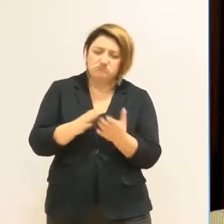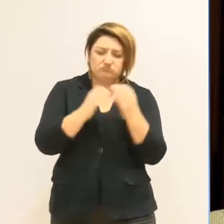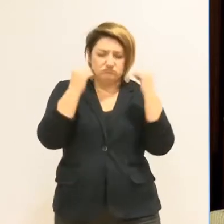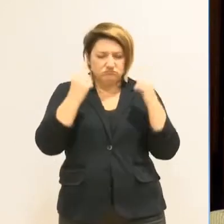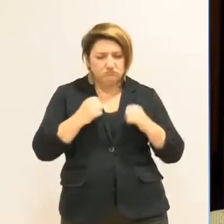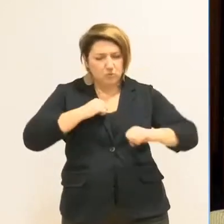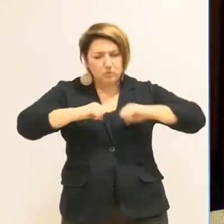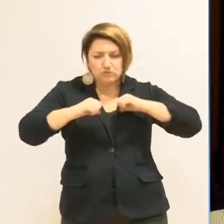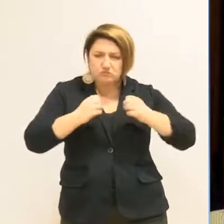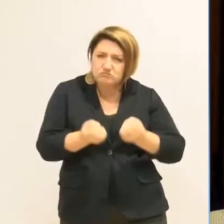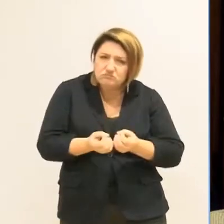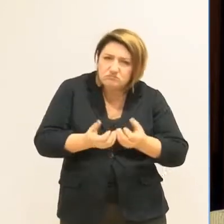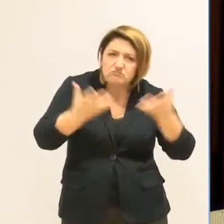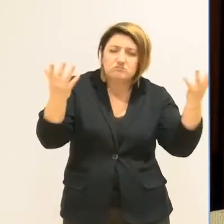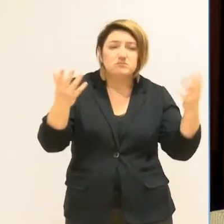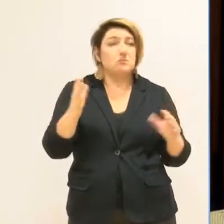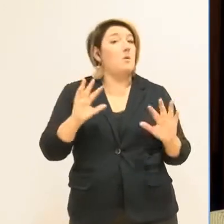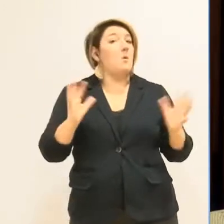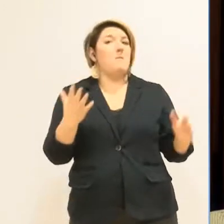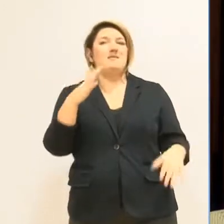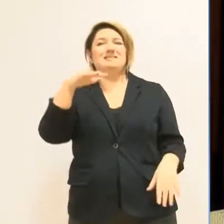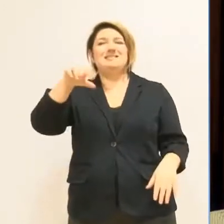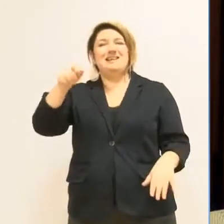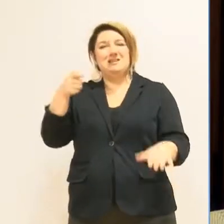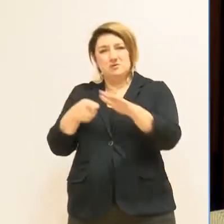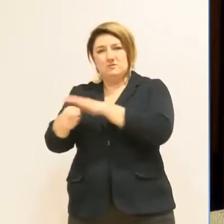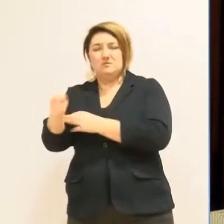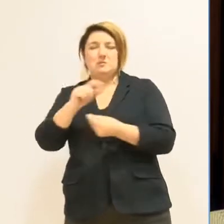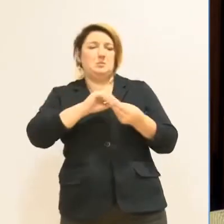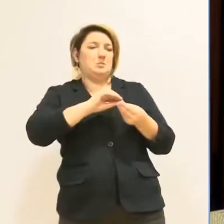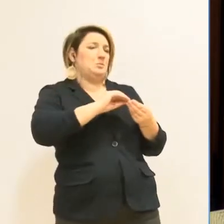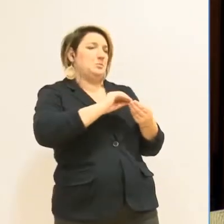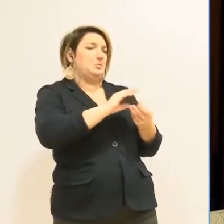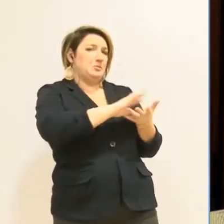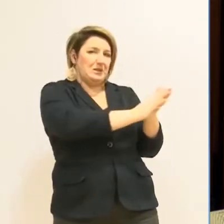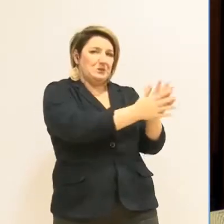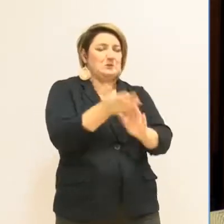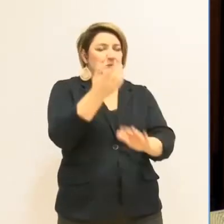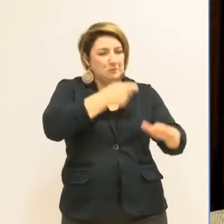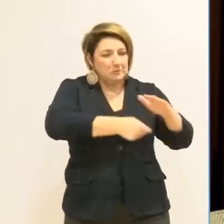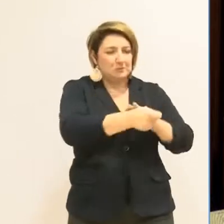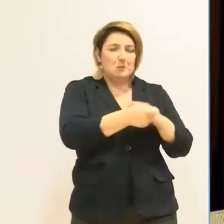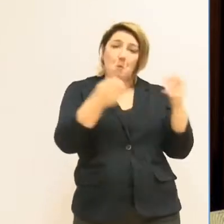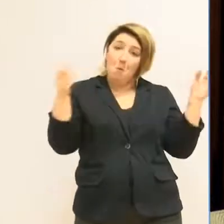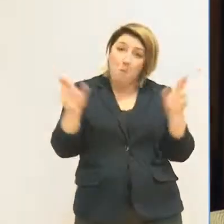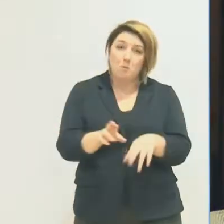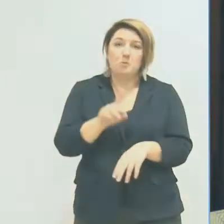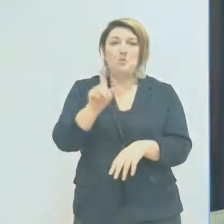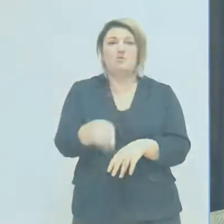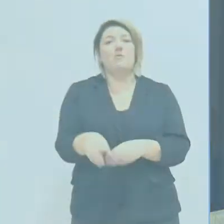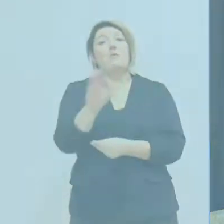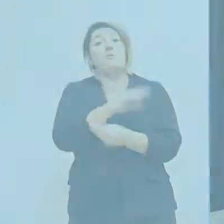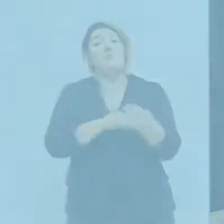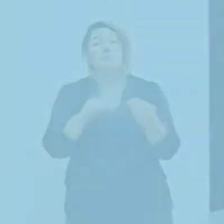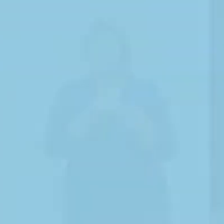de la subvention au CCAS et sur les baisses des subventions aux associations et engagez la gratuité des transports.